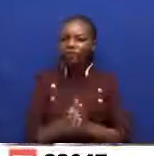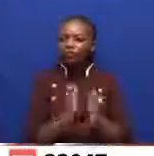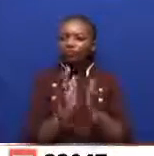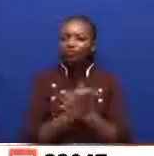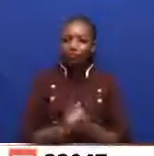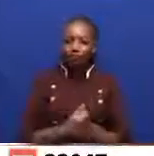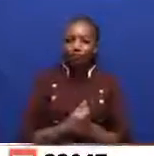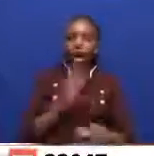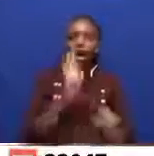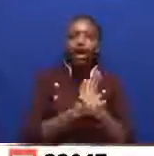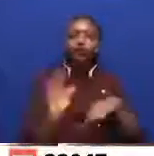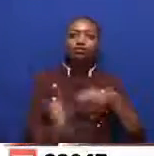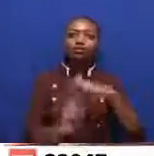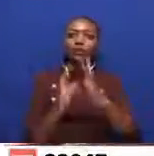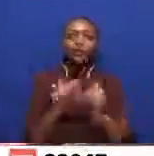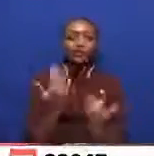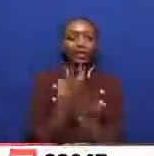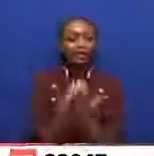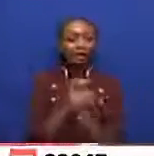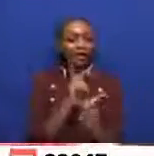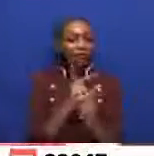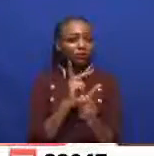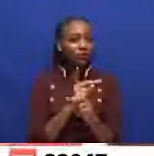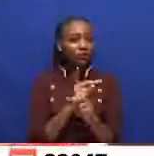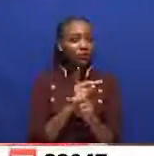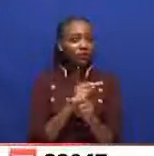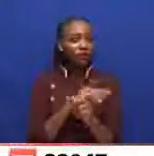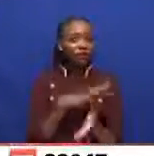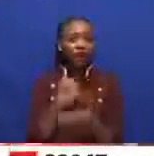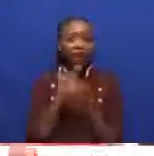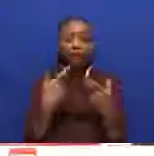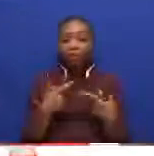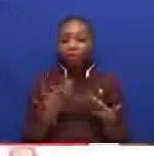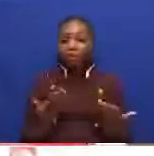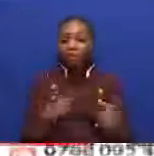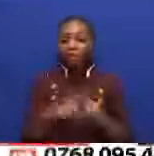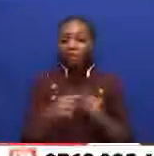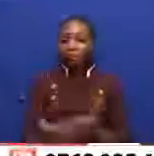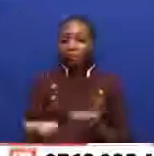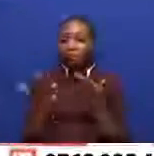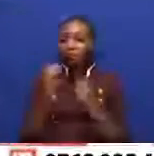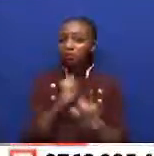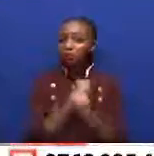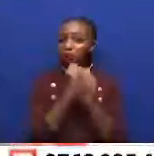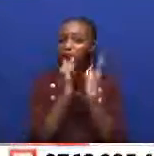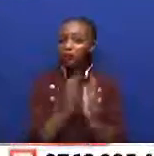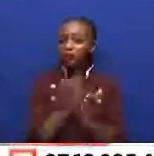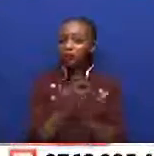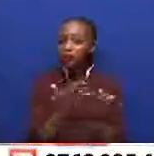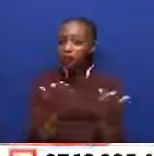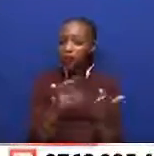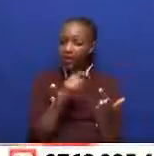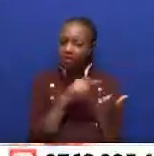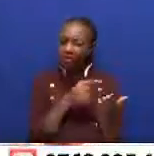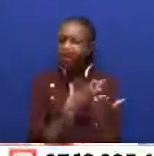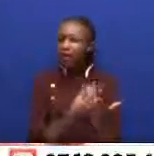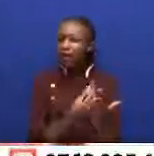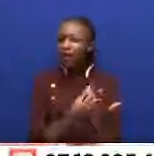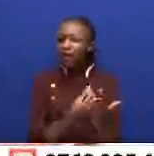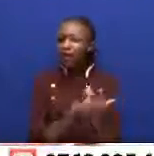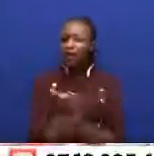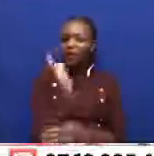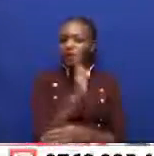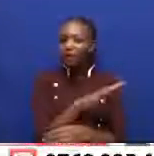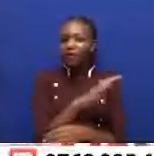Wizara nyingi pesa ambayo ilitengwa kuajiri watu na kupromote staff ambao walikuwa pale, hiyo pesa